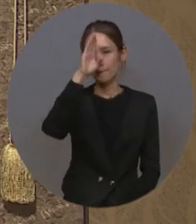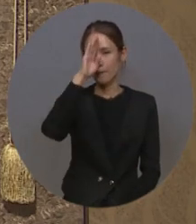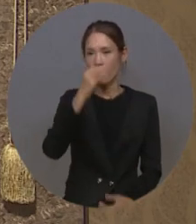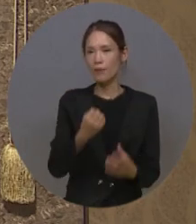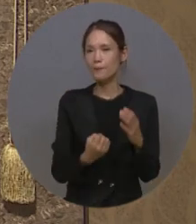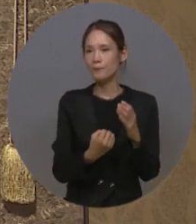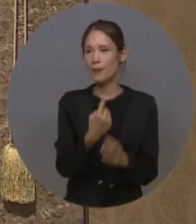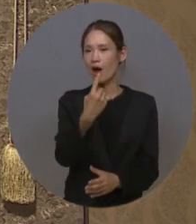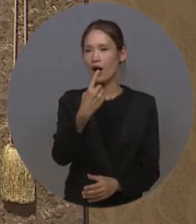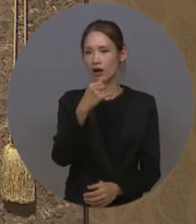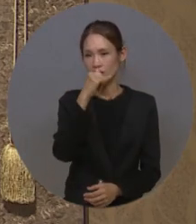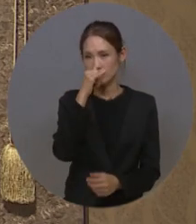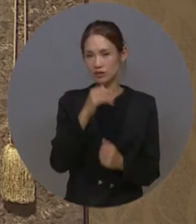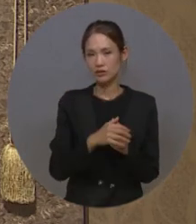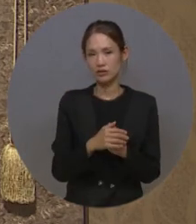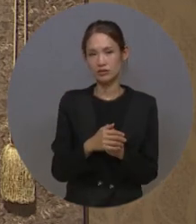어머니